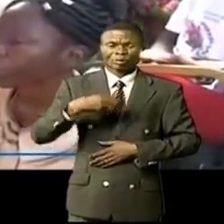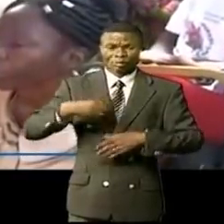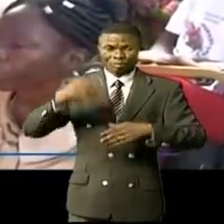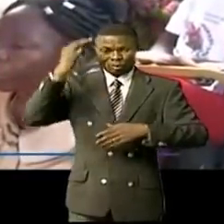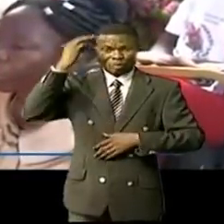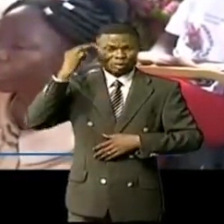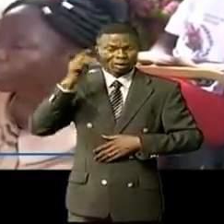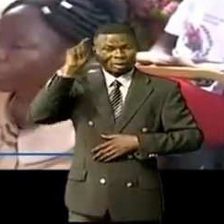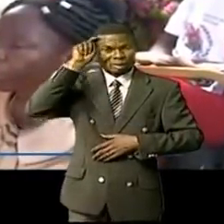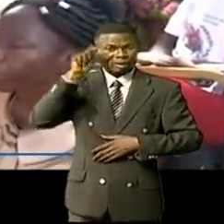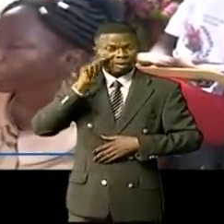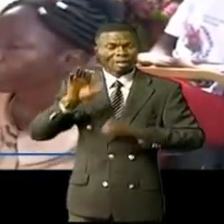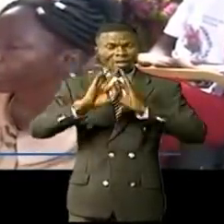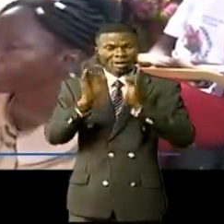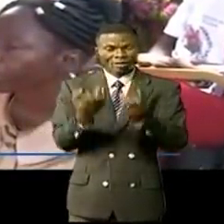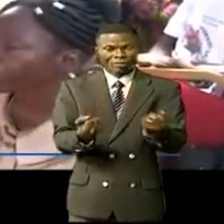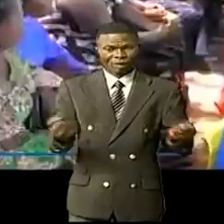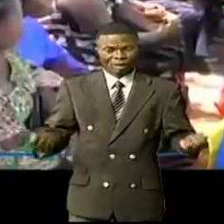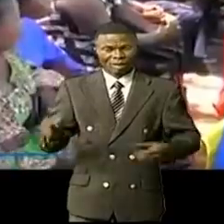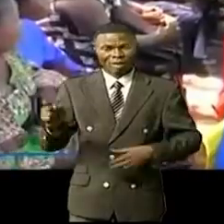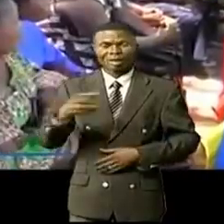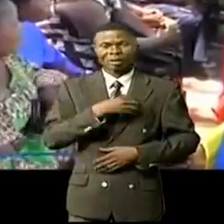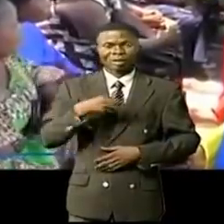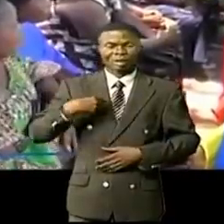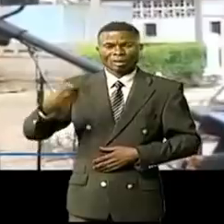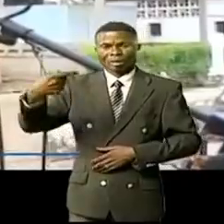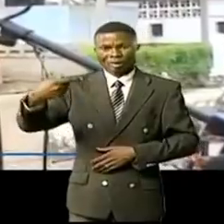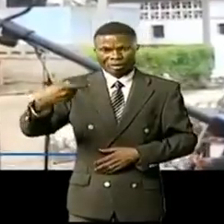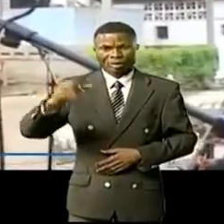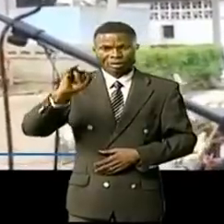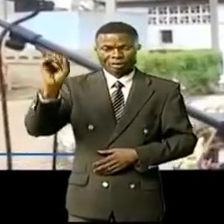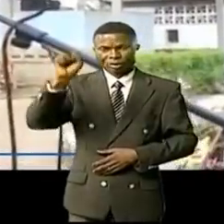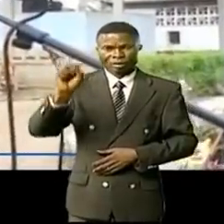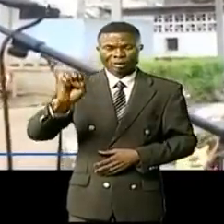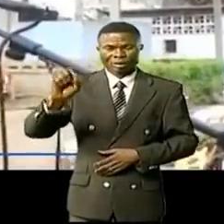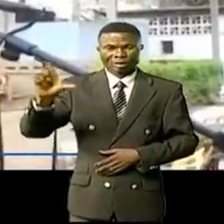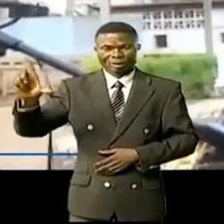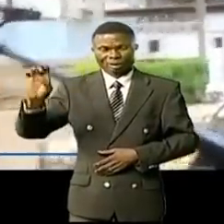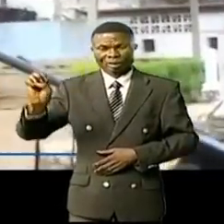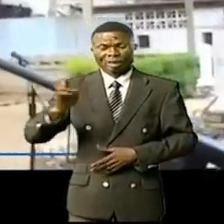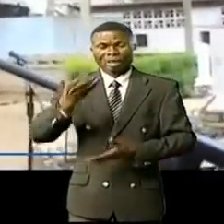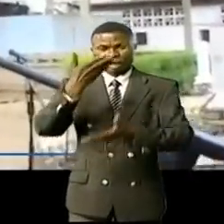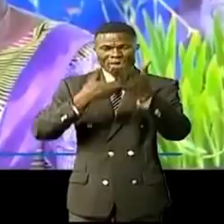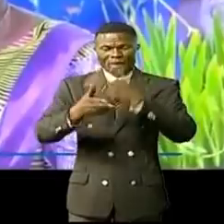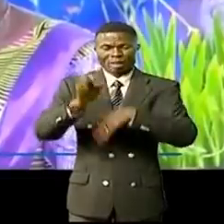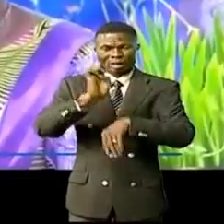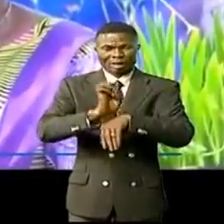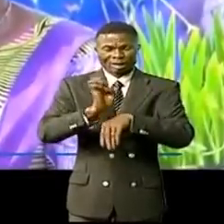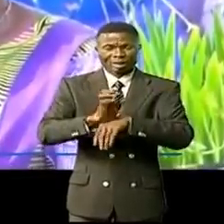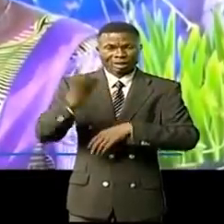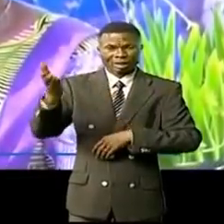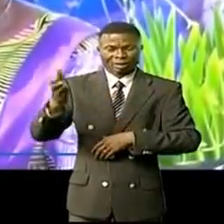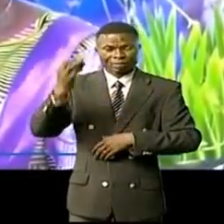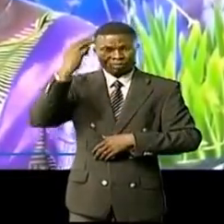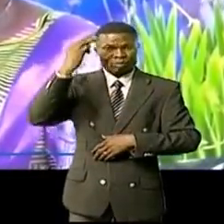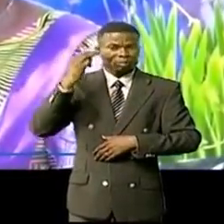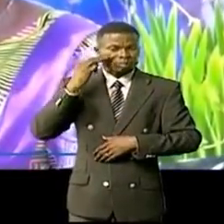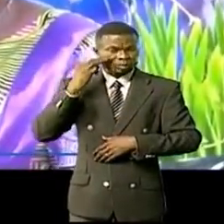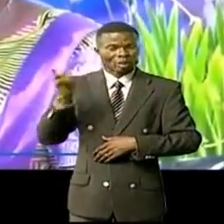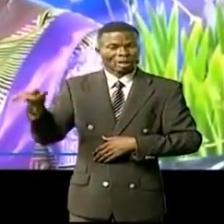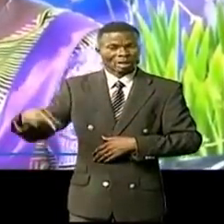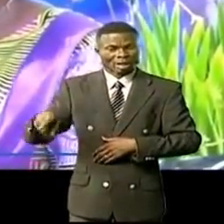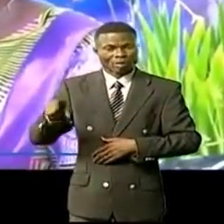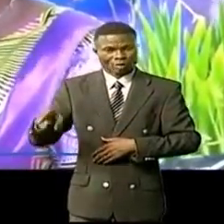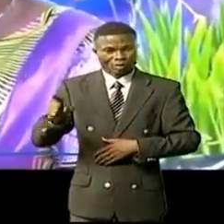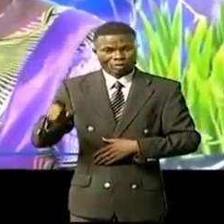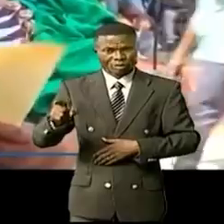ministre du genre enfants et famille, Gisèle Ndaya, représentant des confessions religieuses locales, ministre des exécutifs provinciaux